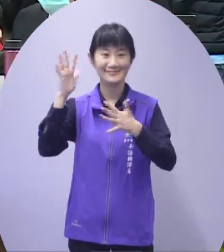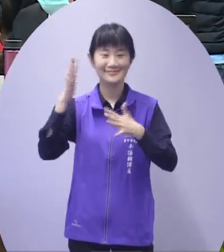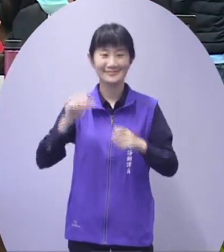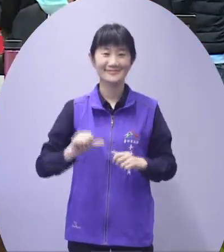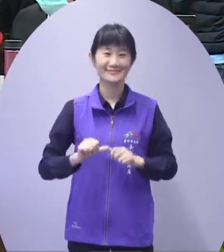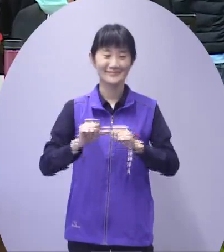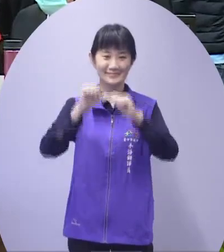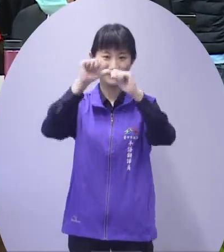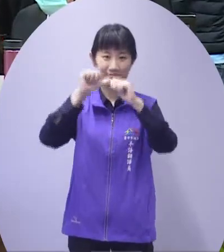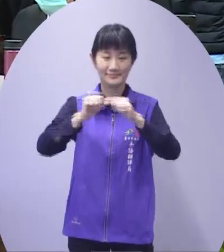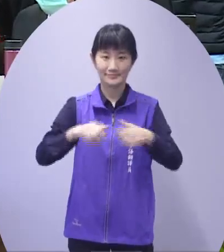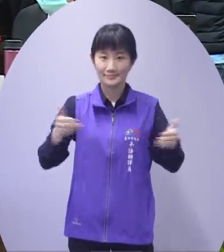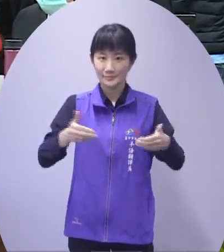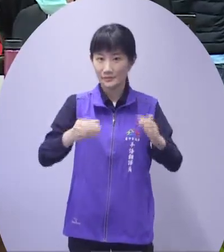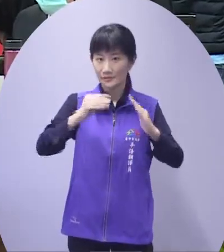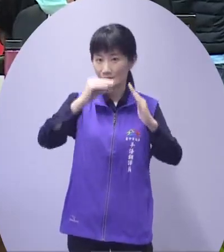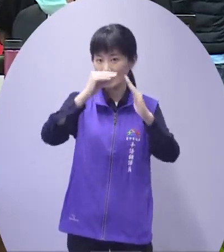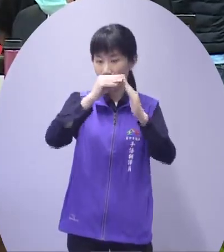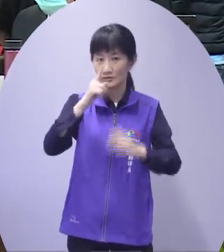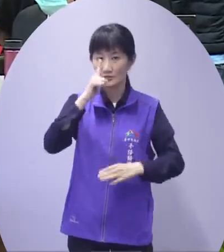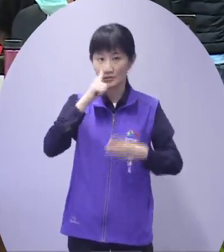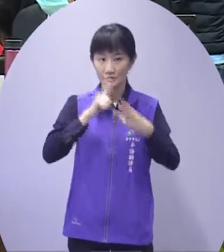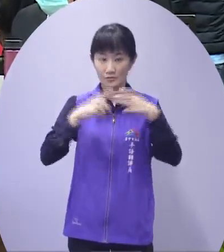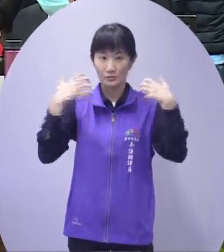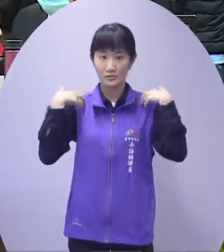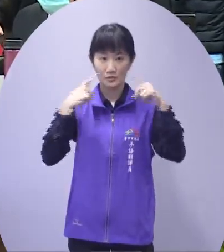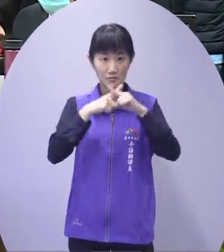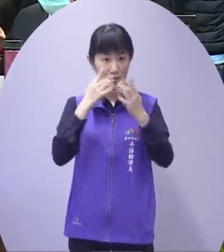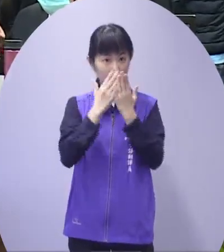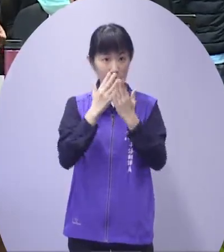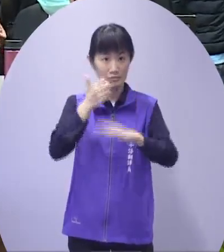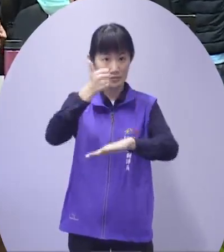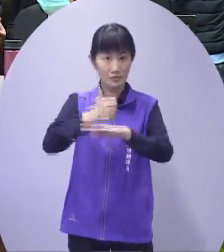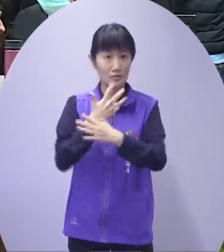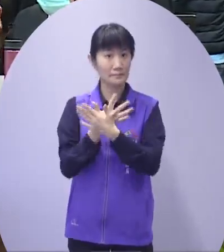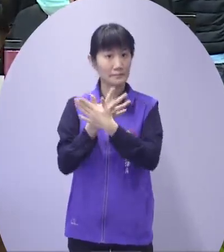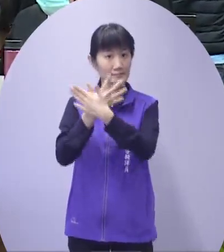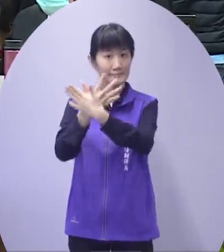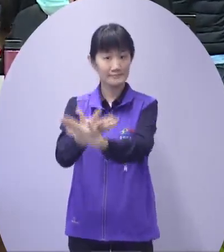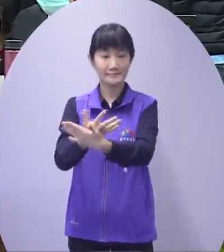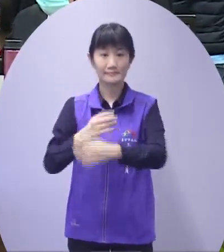第五位，建设局陈聪仁主任秘书，请上台授奖。